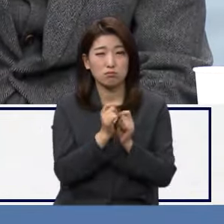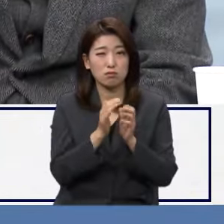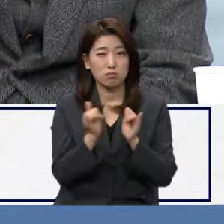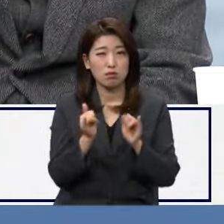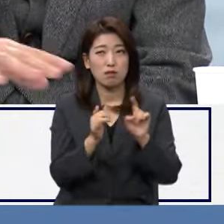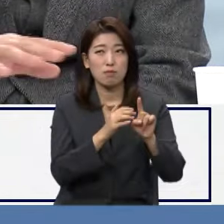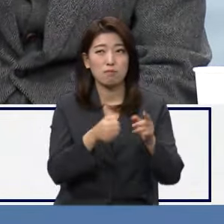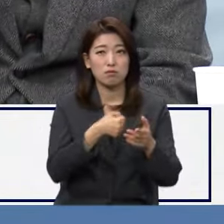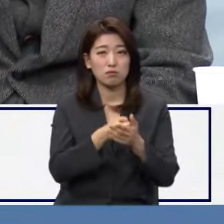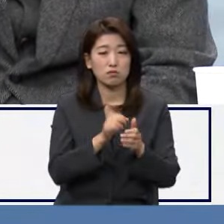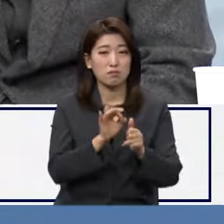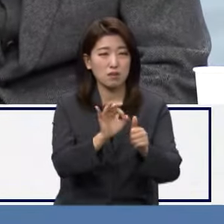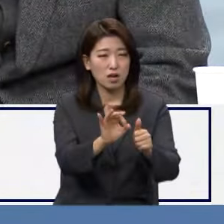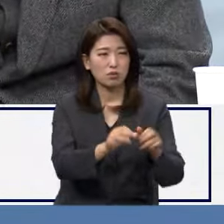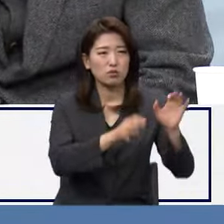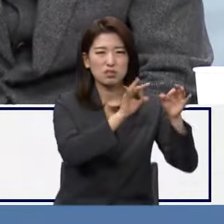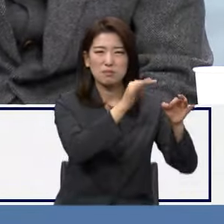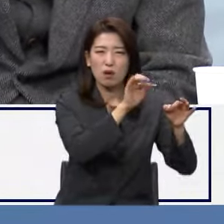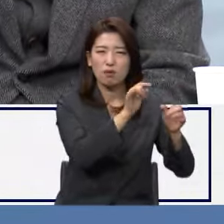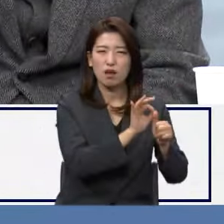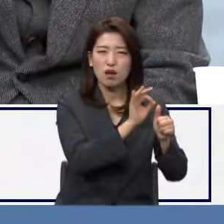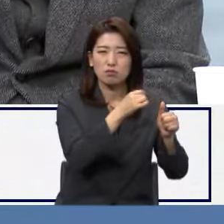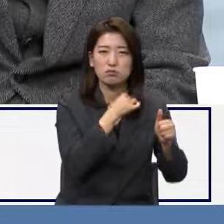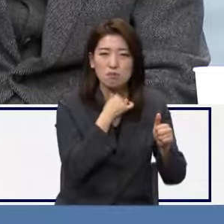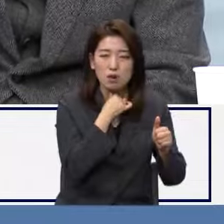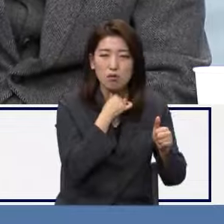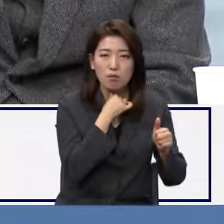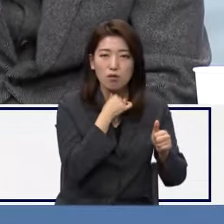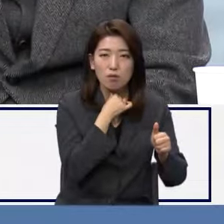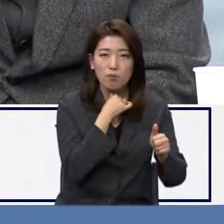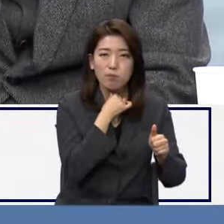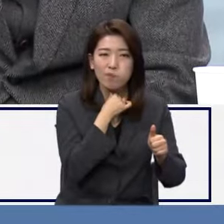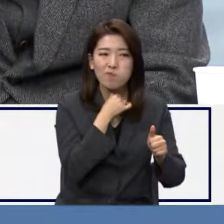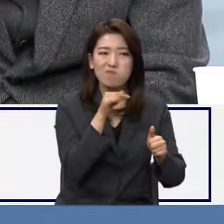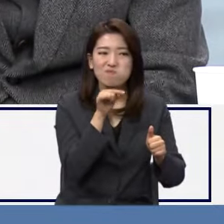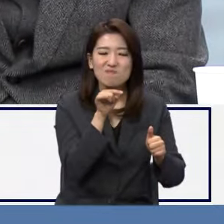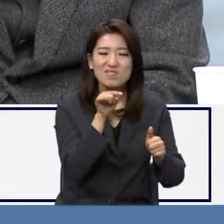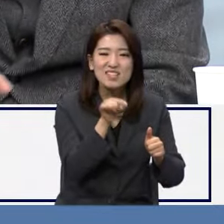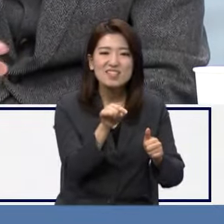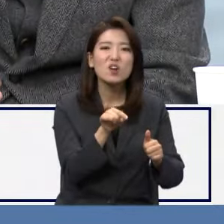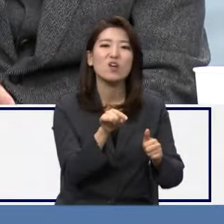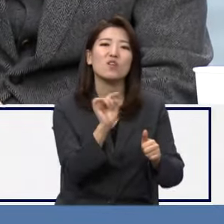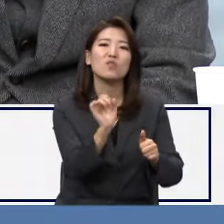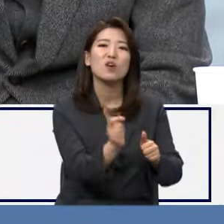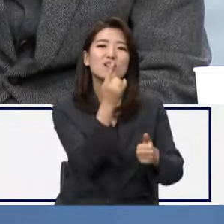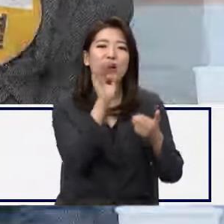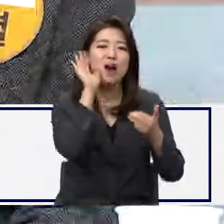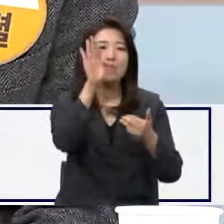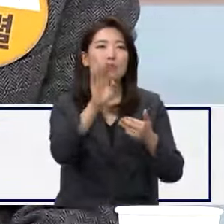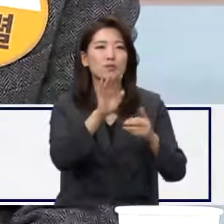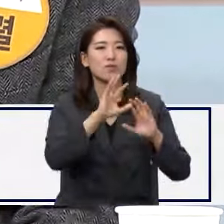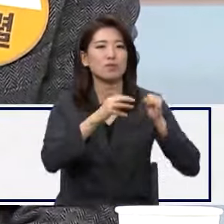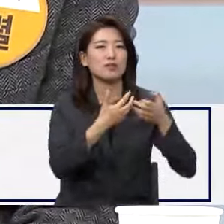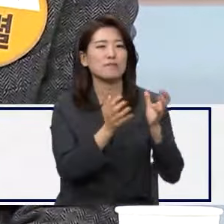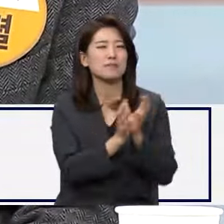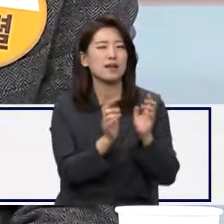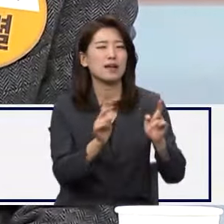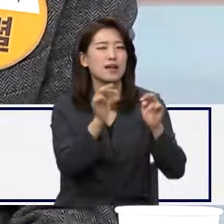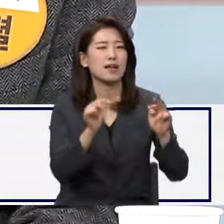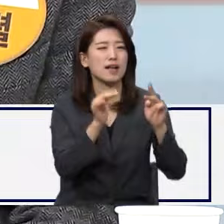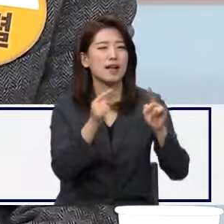공천 건 아직 뭐 확정이 안 됐습니다만 이건 지금 전 전초전이라고 생각해요 예 국민의 여러 가지 상황인데 이게 너무